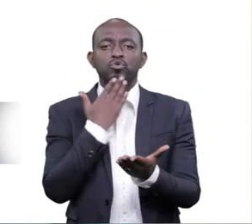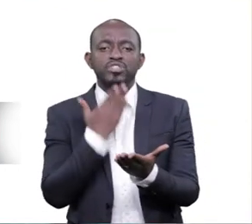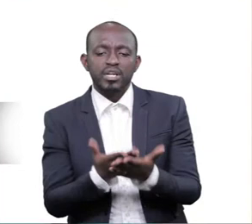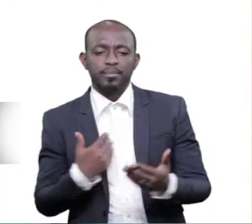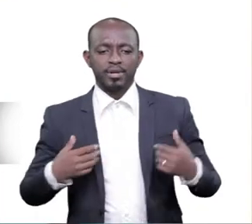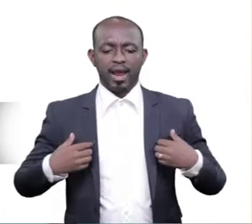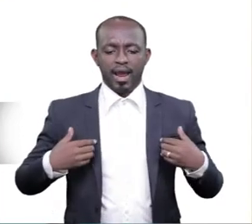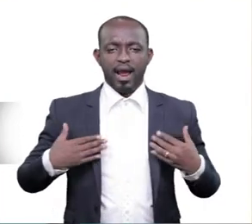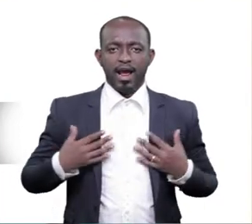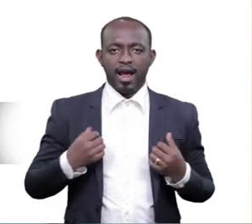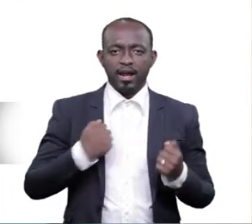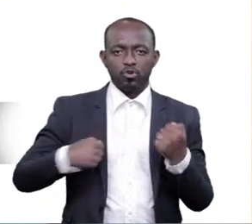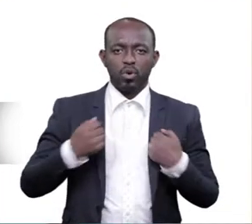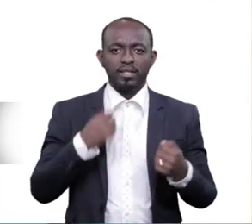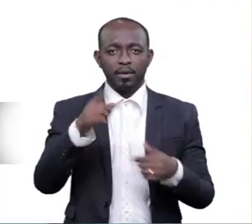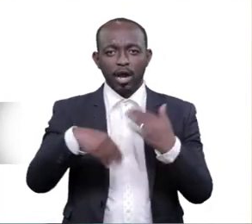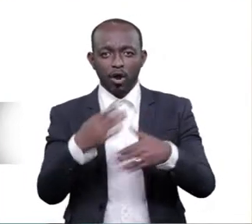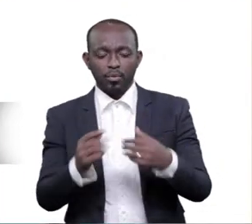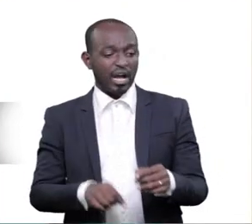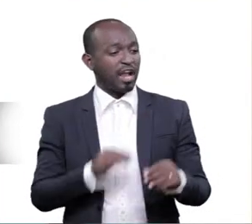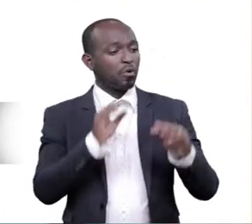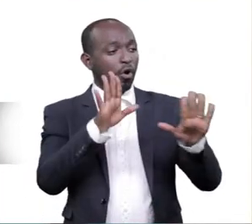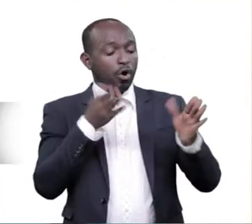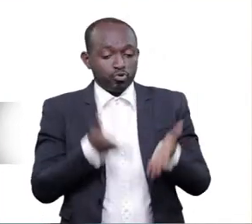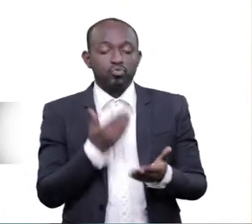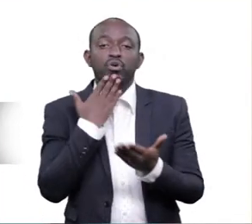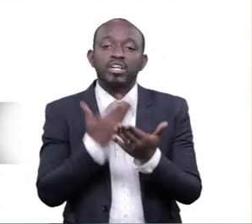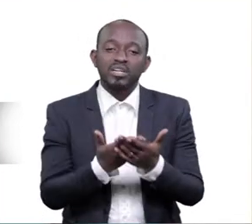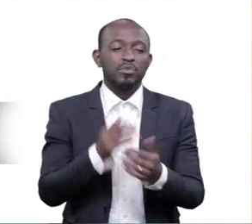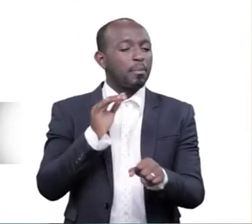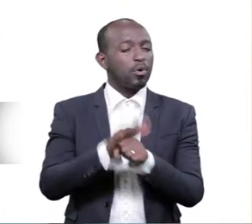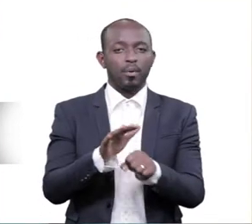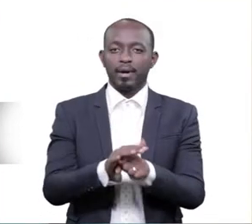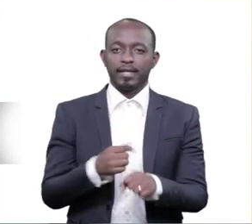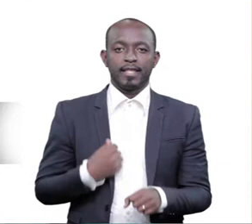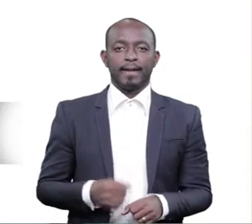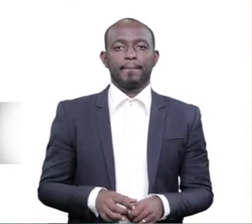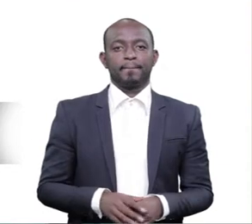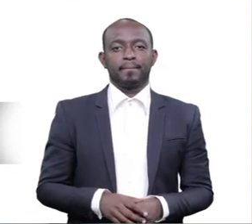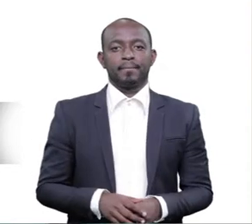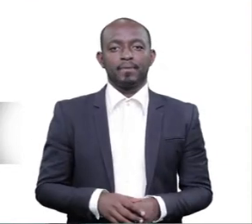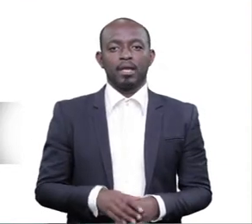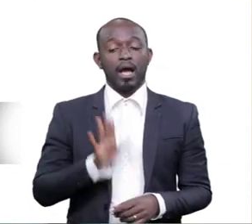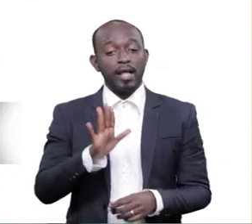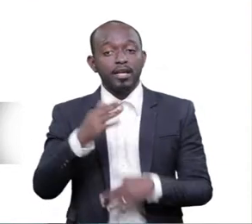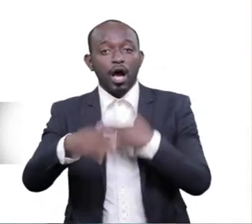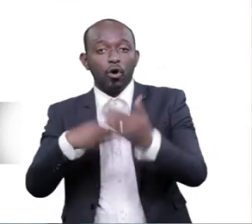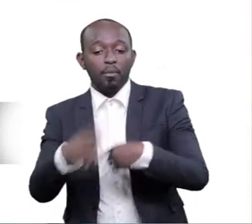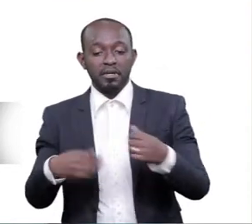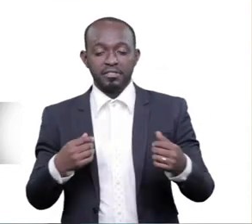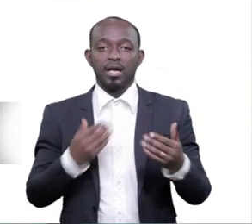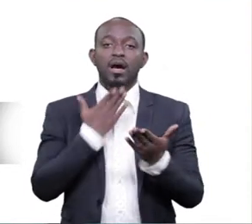kugabanuka nubwo bitashize burundu ariko tukayishimira by'umwihariko kandi nkongera nkashimira n'abanyarwanda